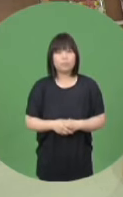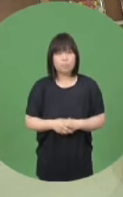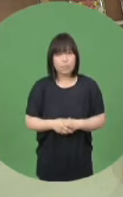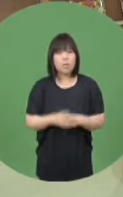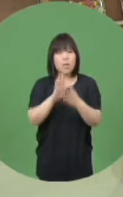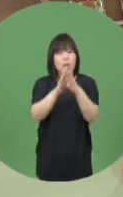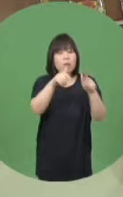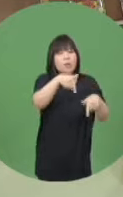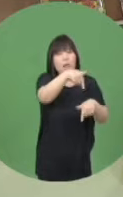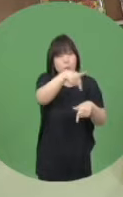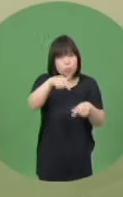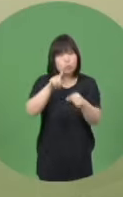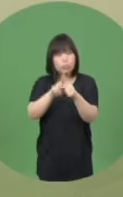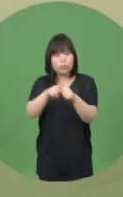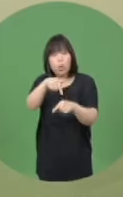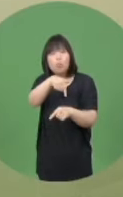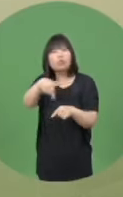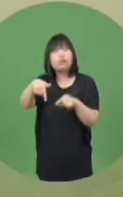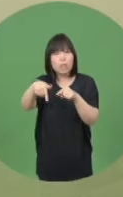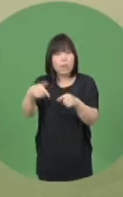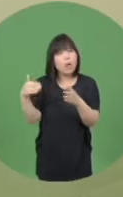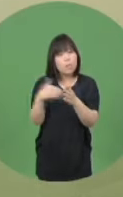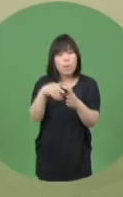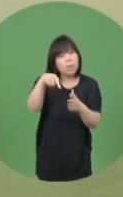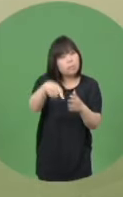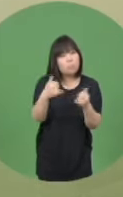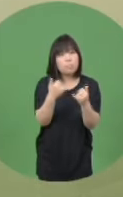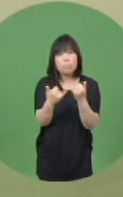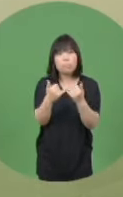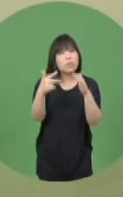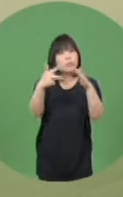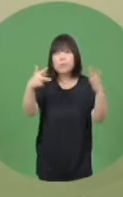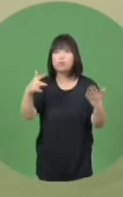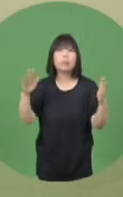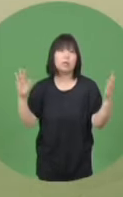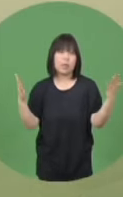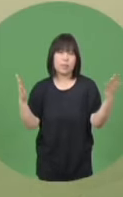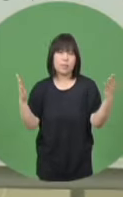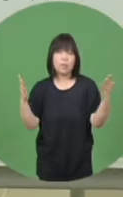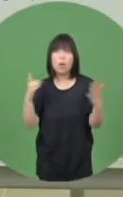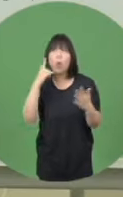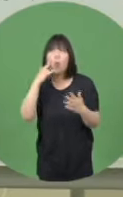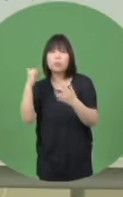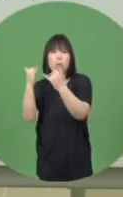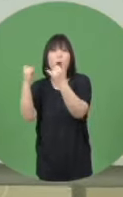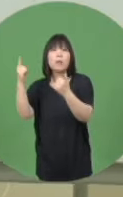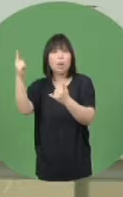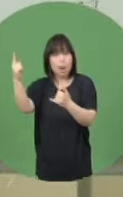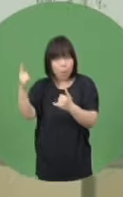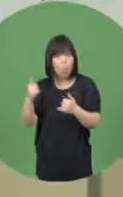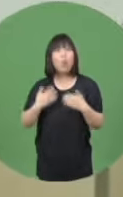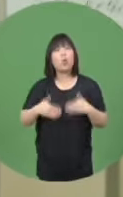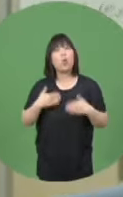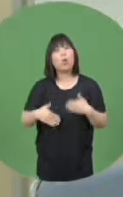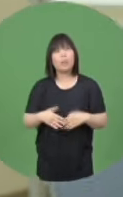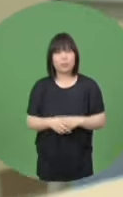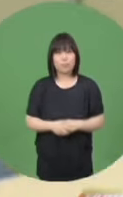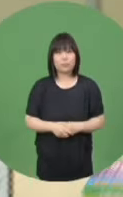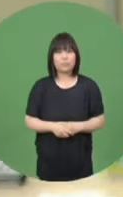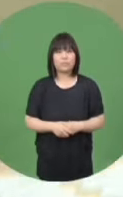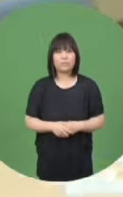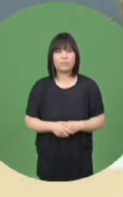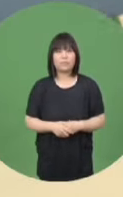県西部や県央部にはこれまでこのような施設がなかったため、保護者の方々も開設を喜んでいます。